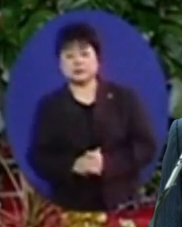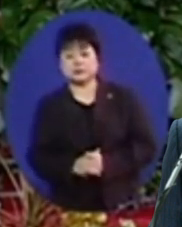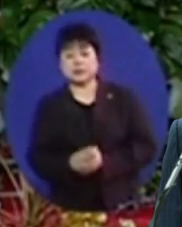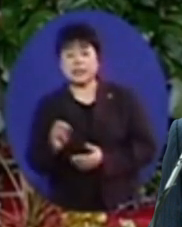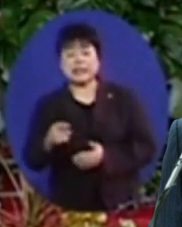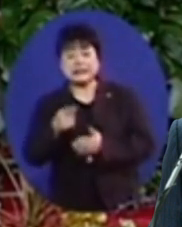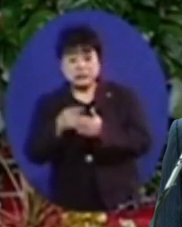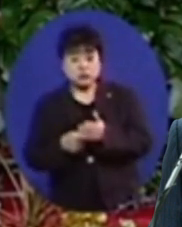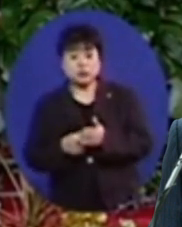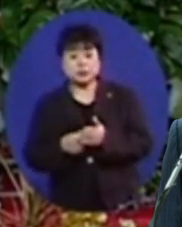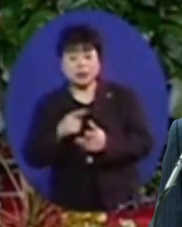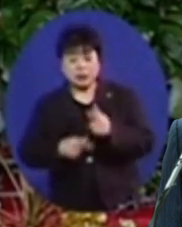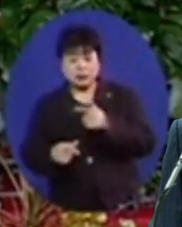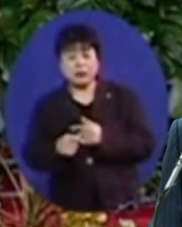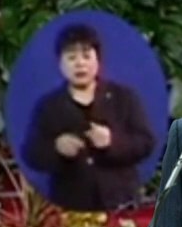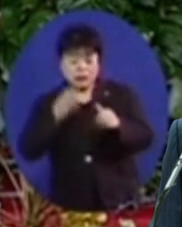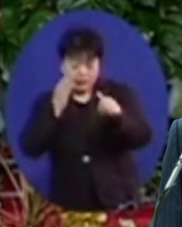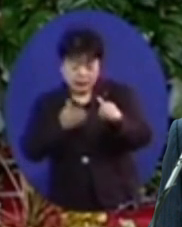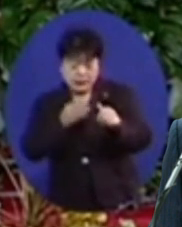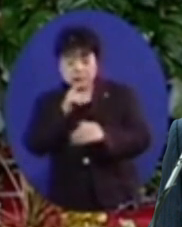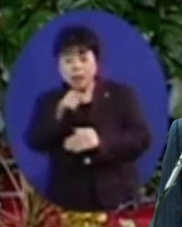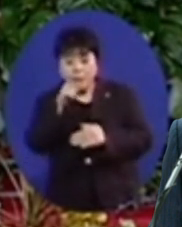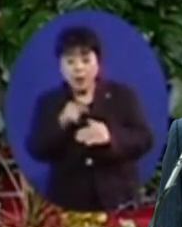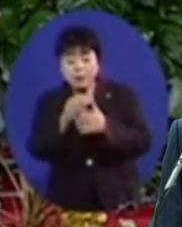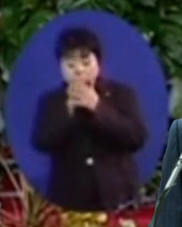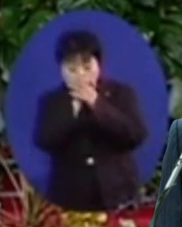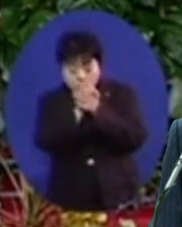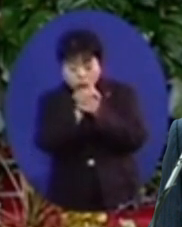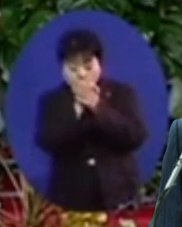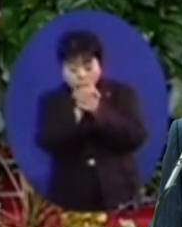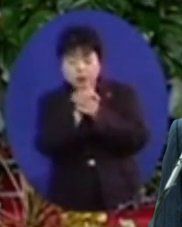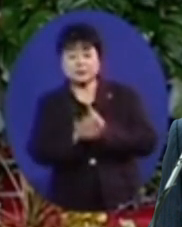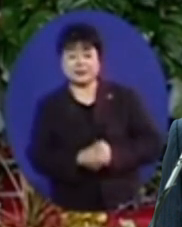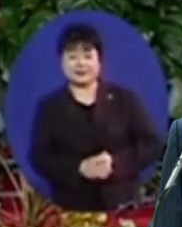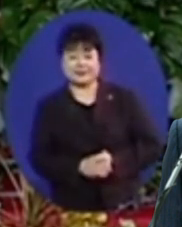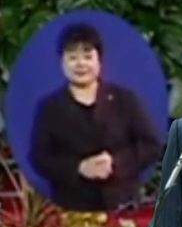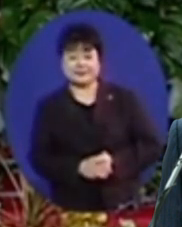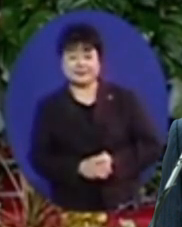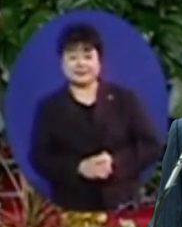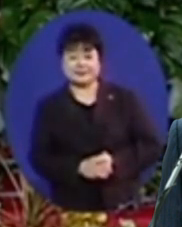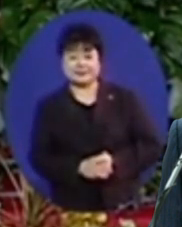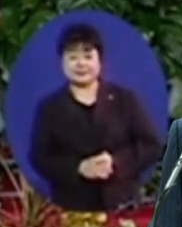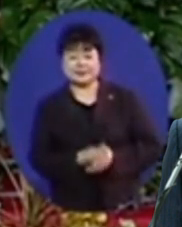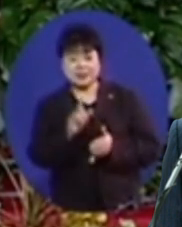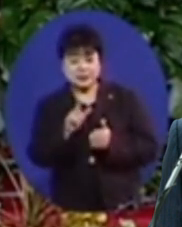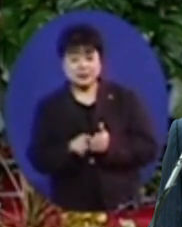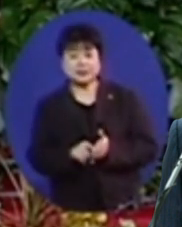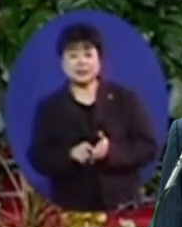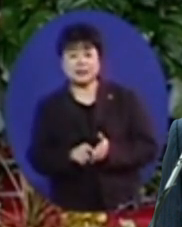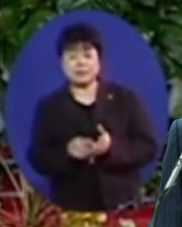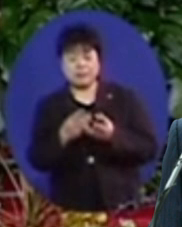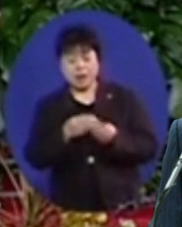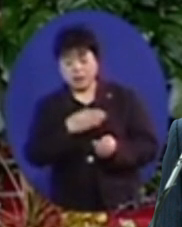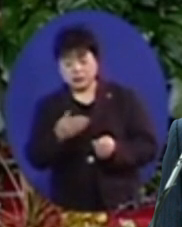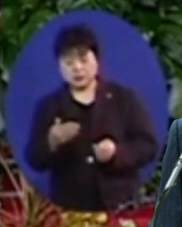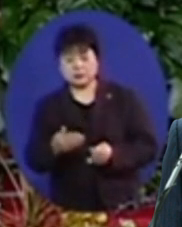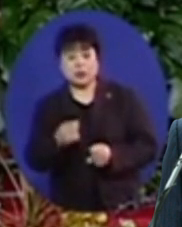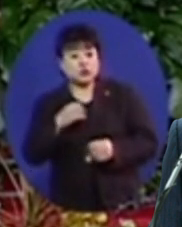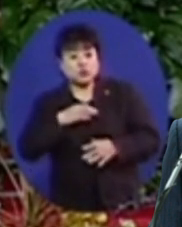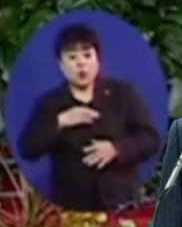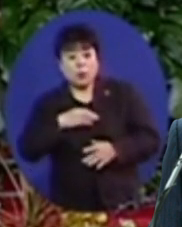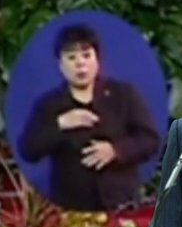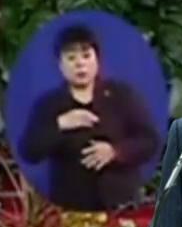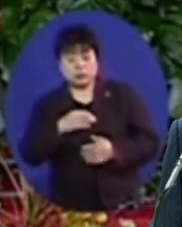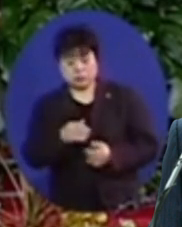간이식 수술보다 더 간절한 마음으로 기도를 했습니다. 그 시간이 그에게 얼마나 큰 두려움과 고통을